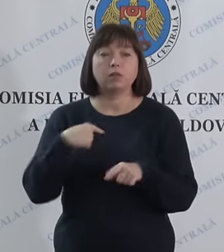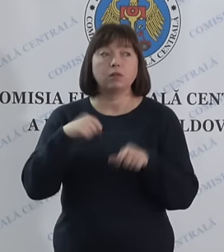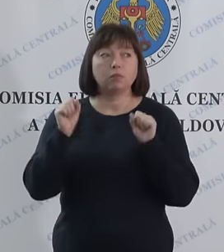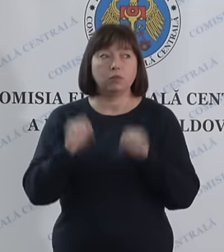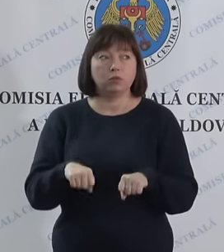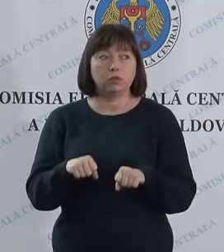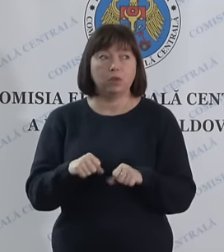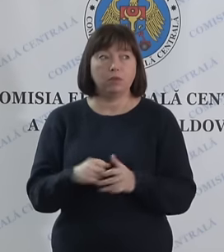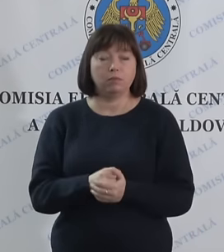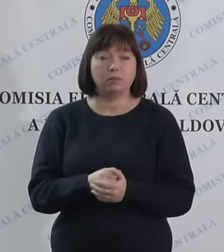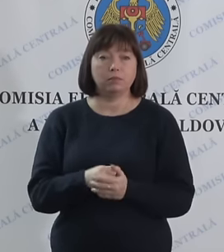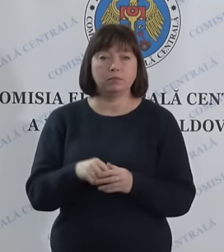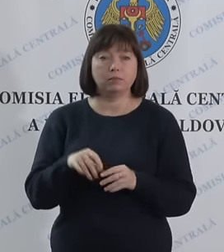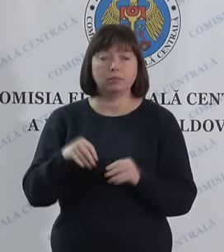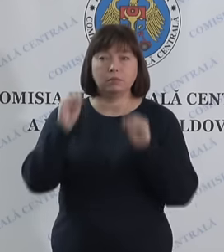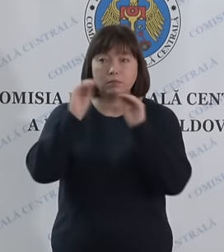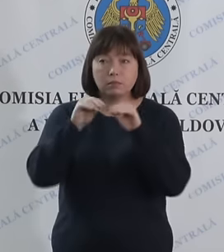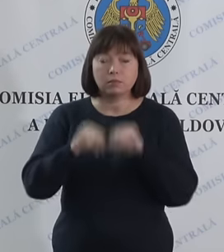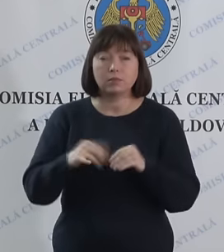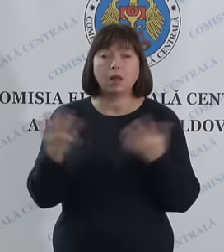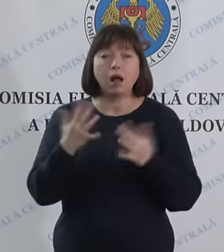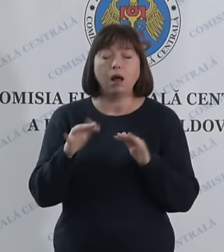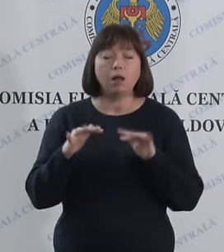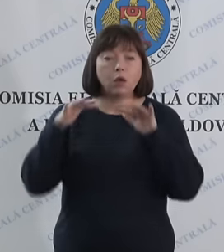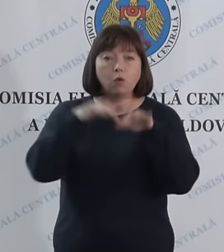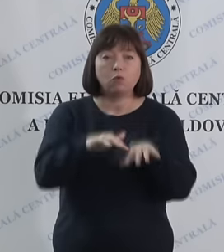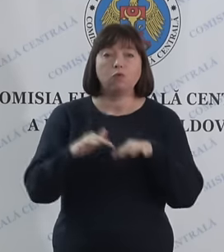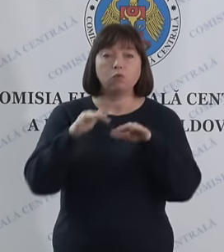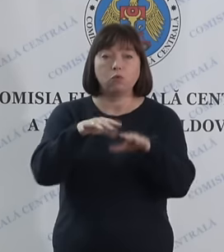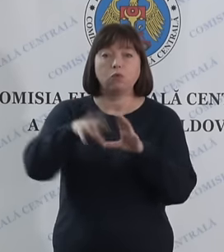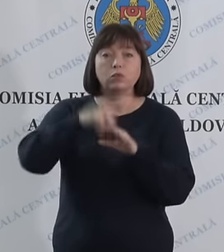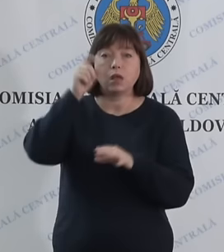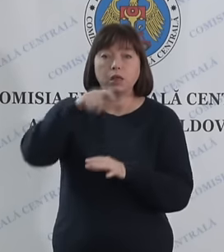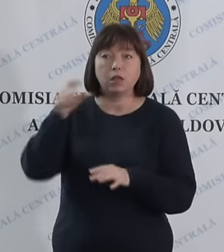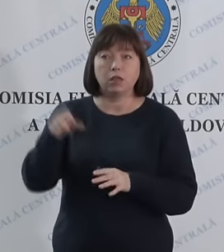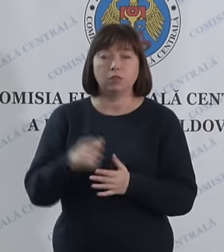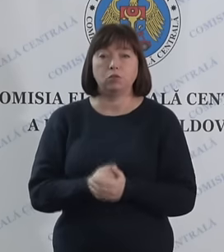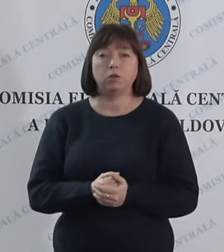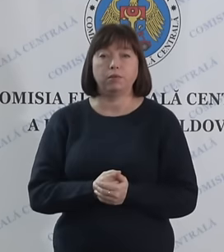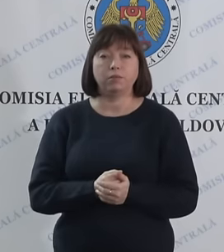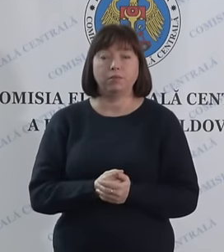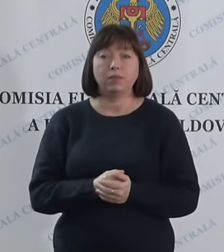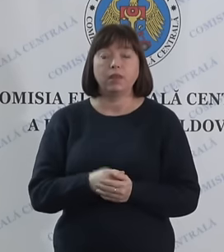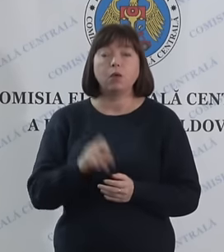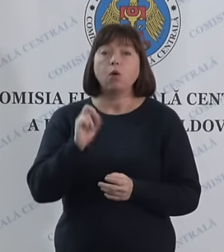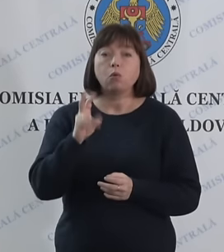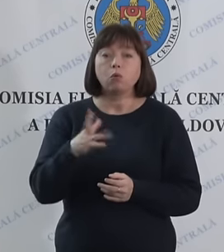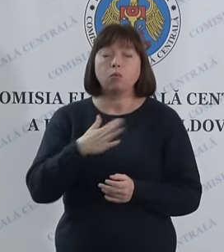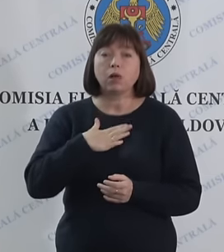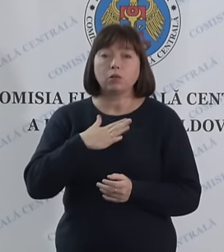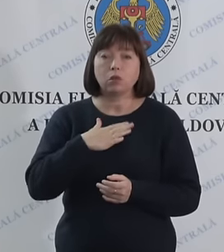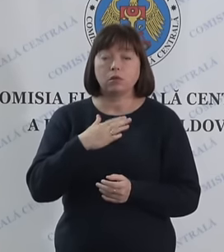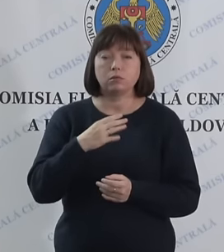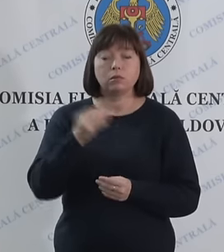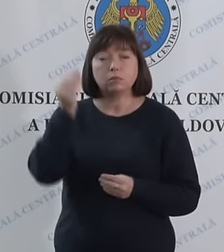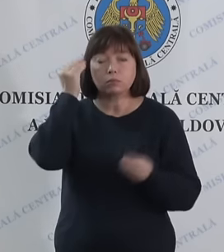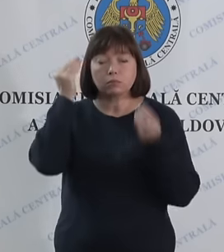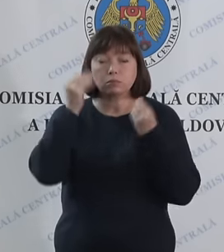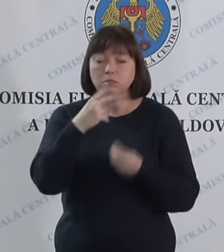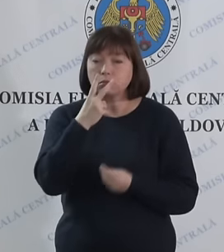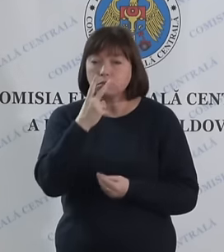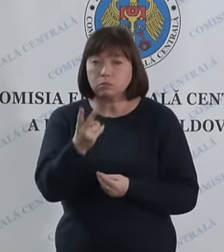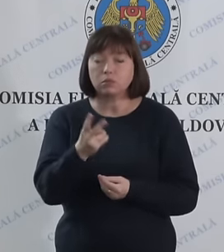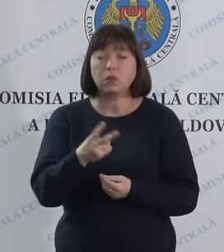putem procesa și flux de alegători care vor veni. Din observațiile noastre, vă pot spune